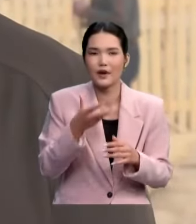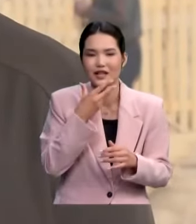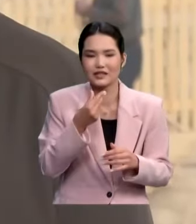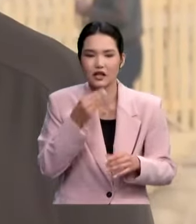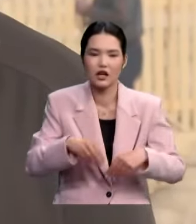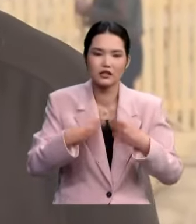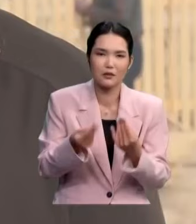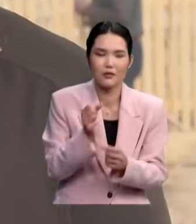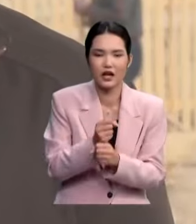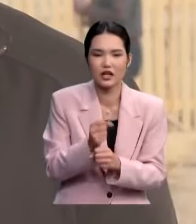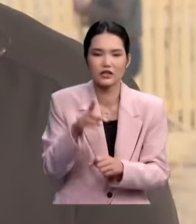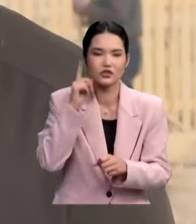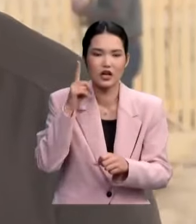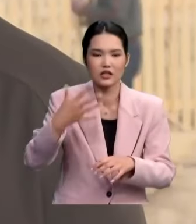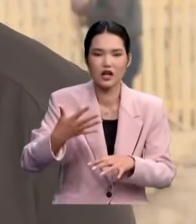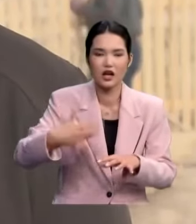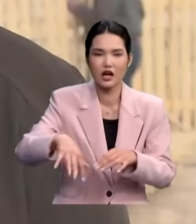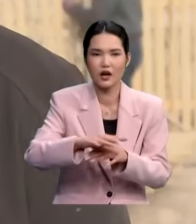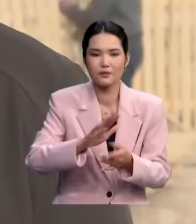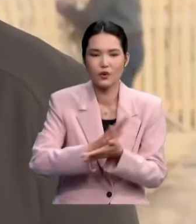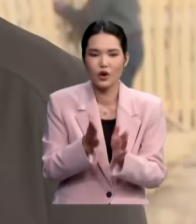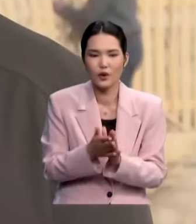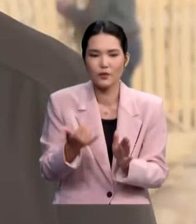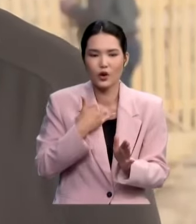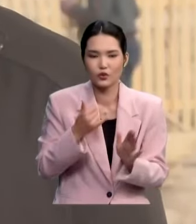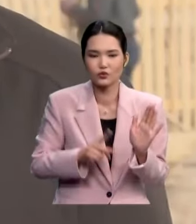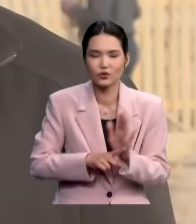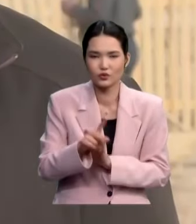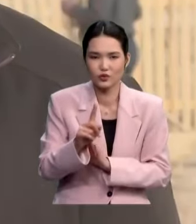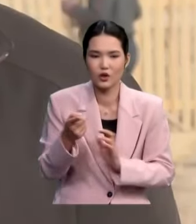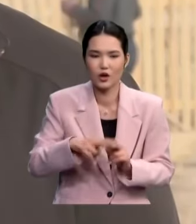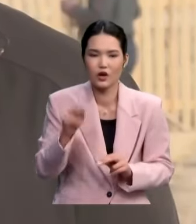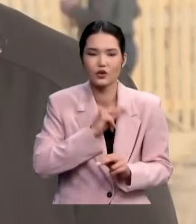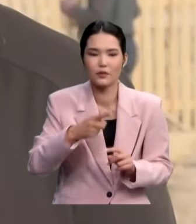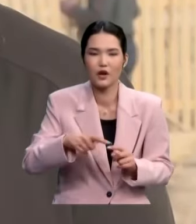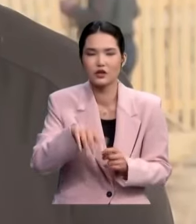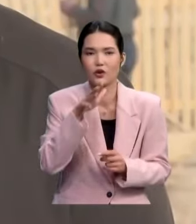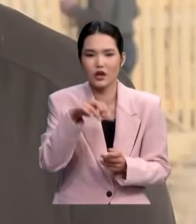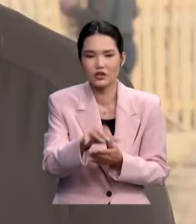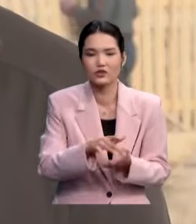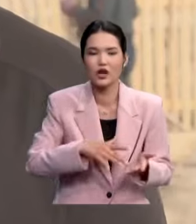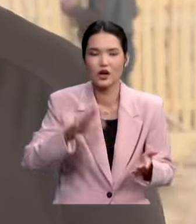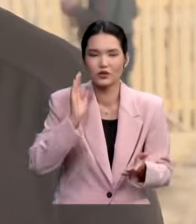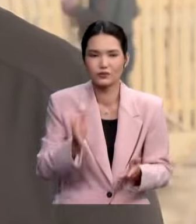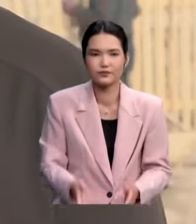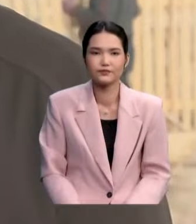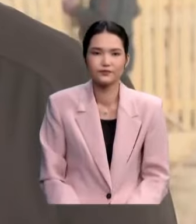тұратындай жасыл аймақтың бір нышаны ретінде бізде өзіміз атсалысып жатырмыз. Бұл жұмыс алдағы уақытта жалғасын одан әрі таба береді.